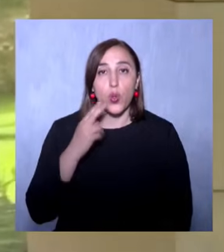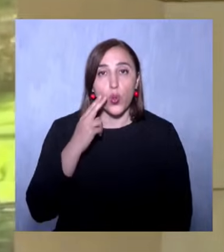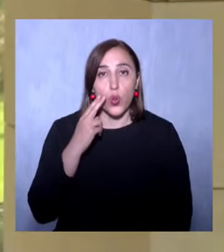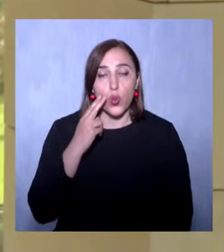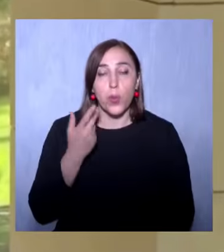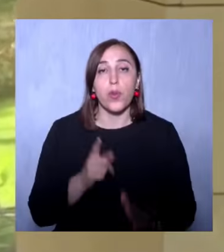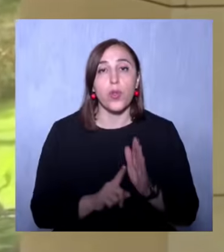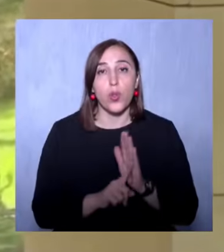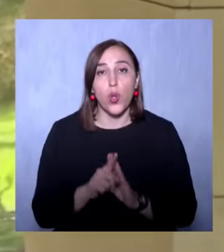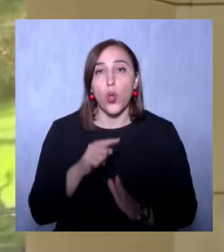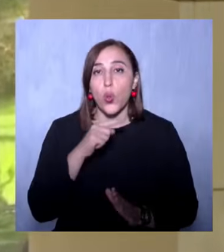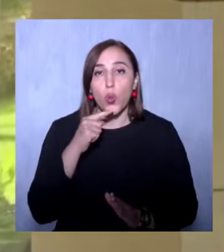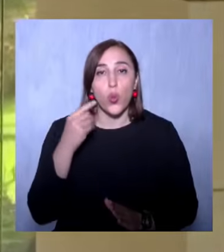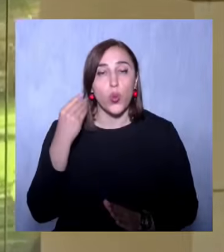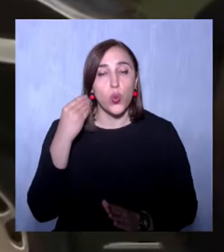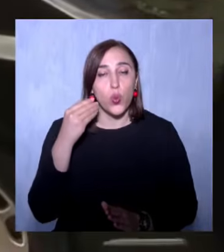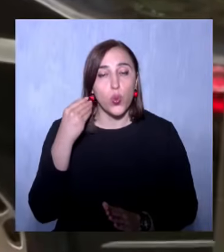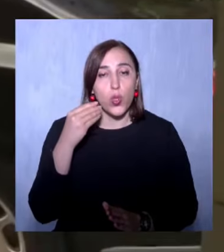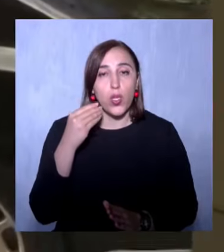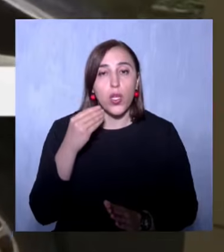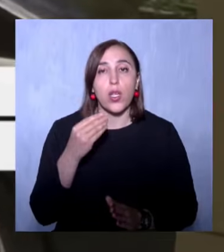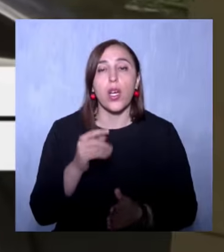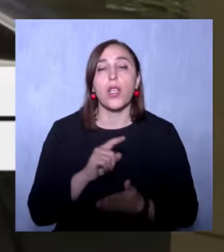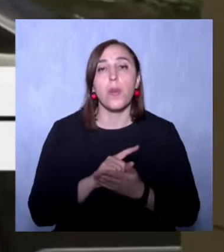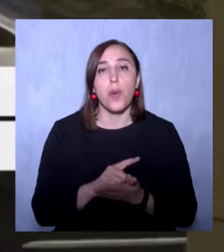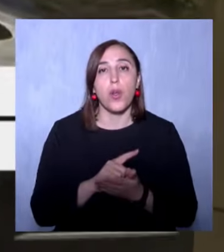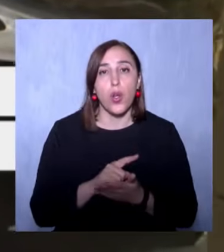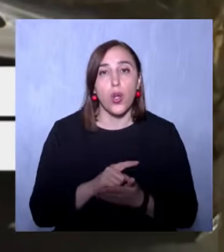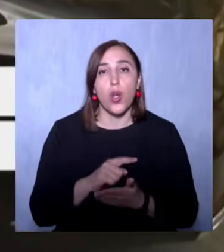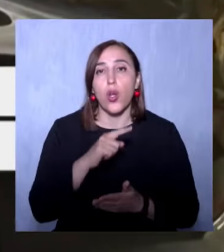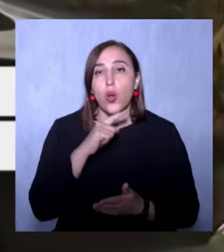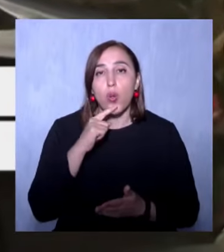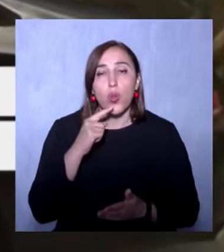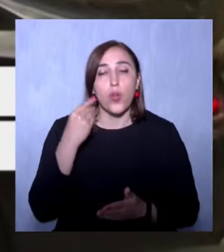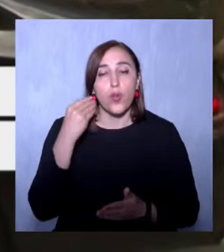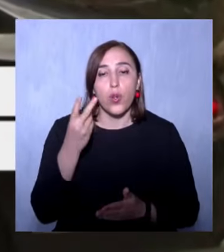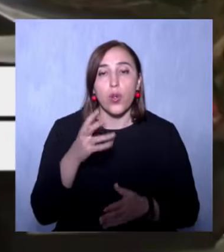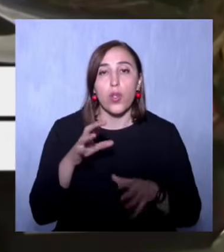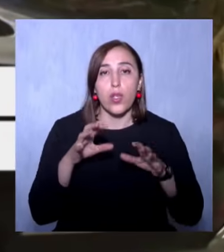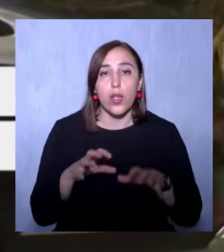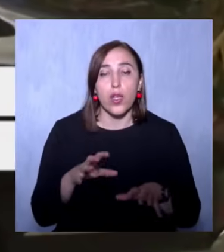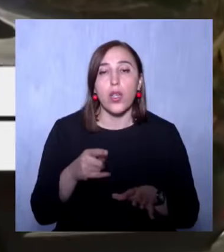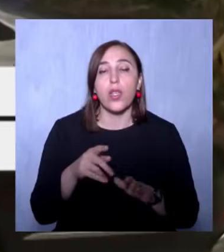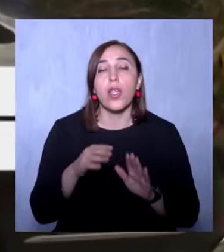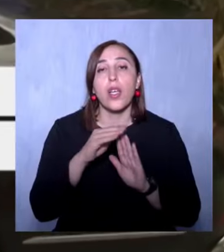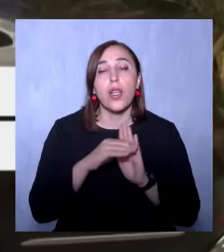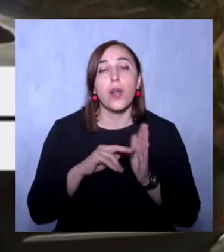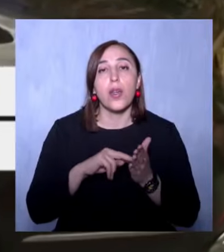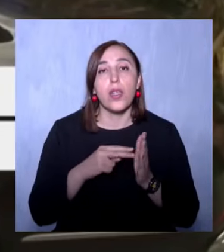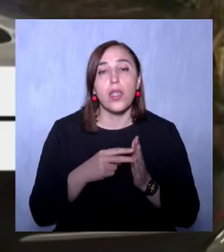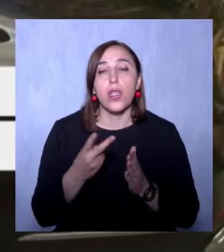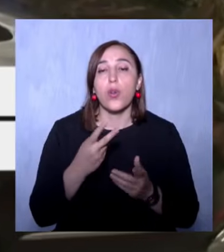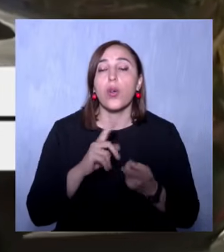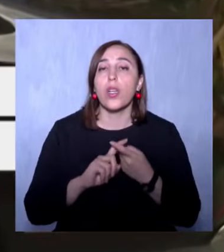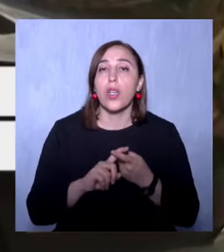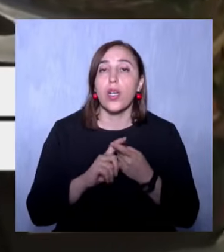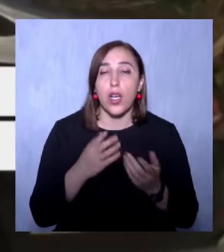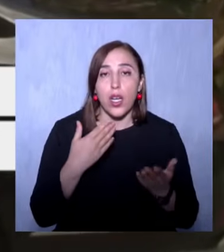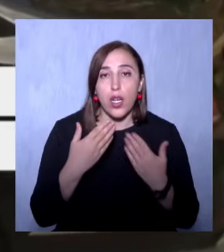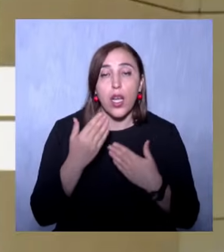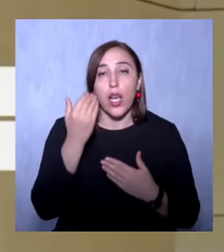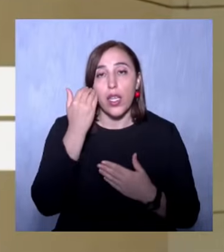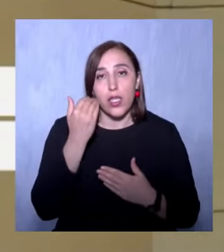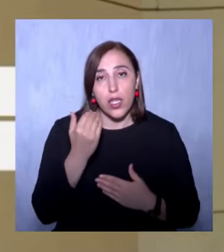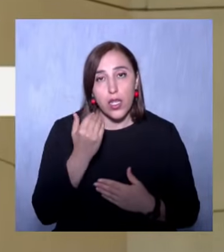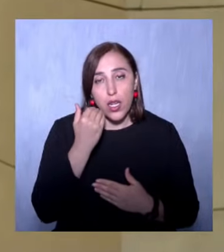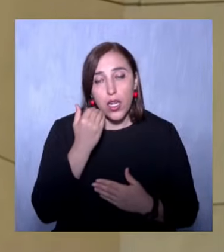Սոչիում մեկնարկել են ռուս-թուրքական բանակցությունները։ Պուտին-Էրդողան հանդիպման օրակարգում են ոչ միայն երկկողմ հարաբերություններին